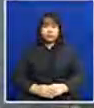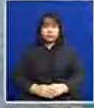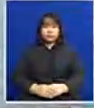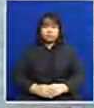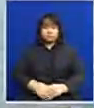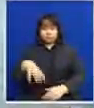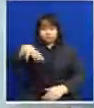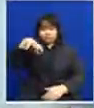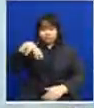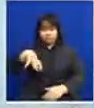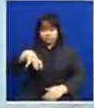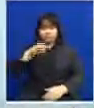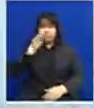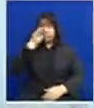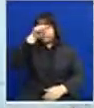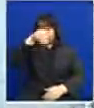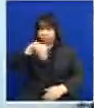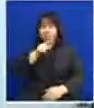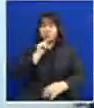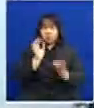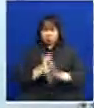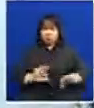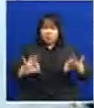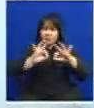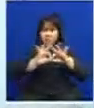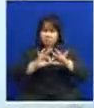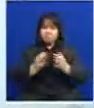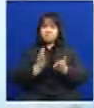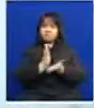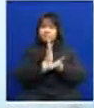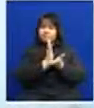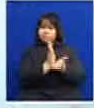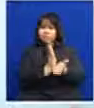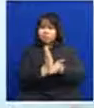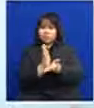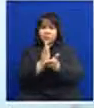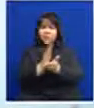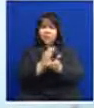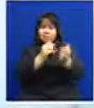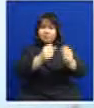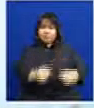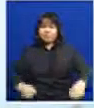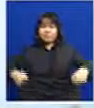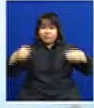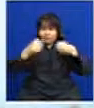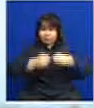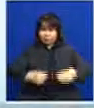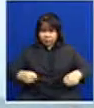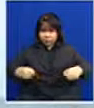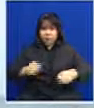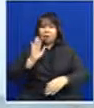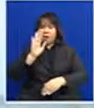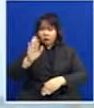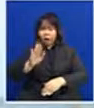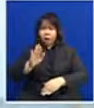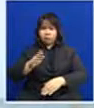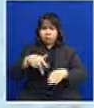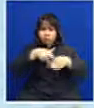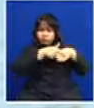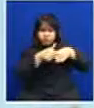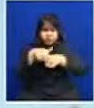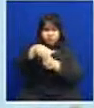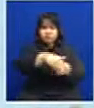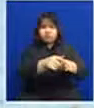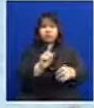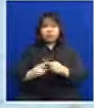เกาะช้างส่งเสริมให้ใช้เรือที่ไร้เครื่องยนต์เช่นเรือใบเรือแคนูและรณรงค์ห้ามใช้เจ็ตสกีหรือบานาน่าโบ๊ทค่